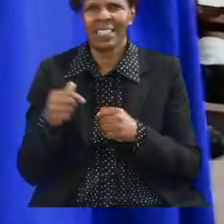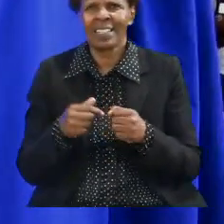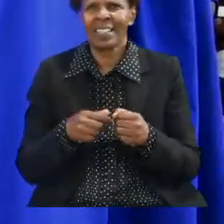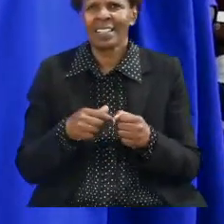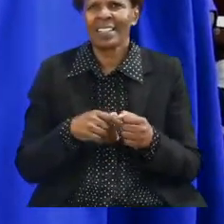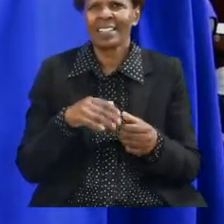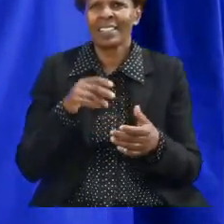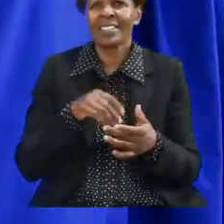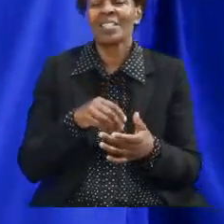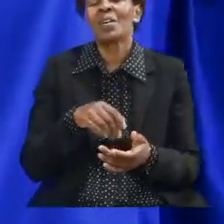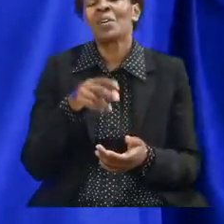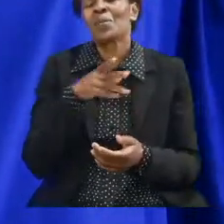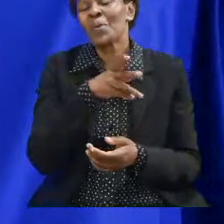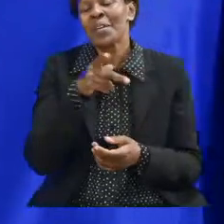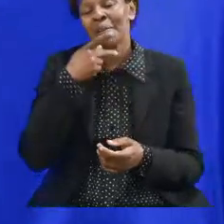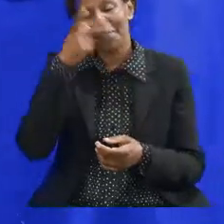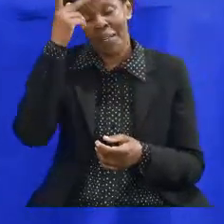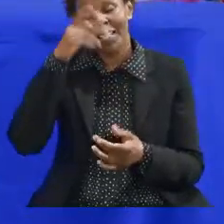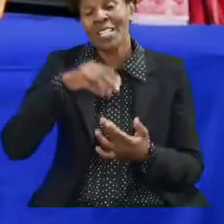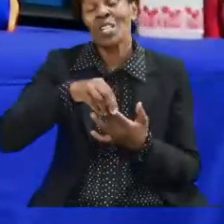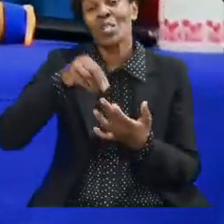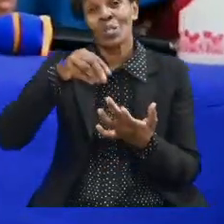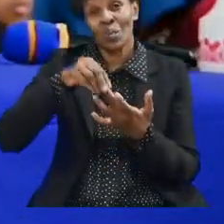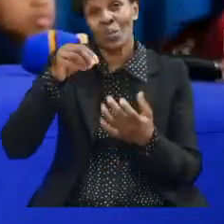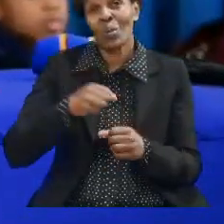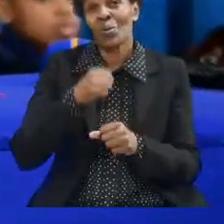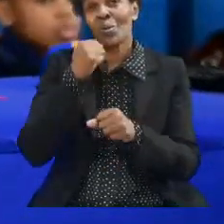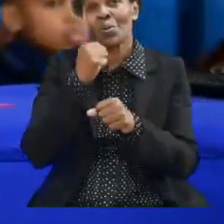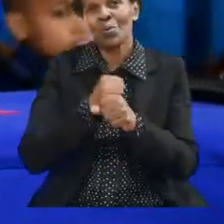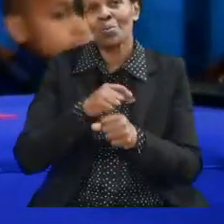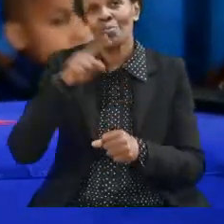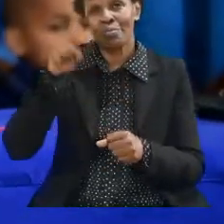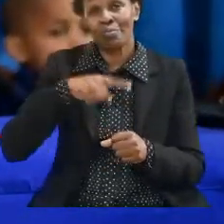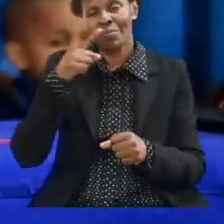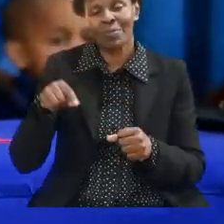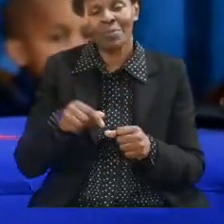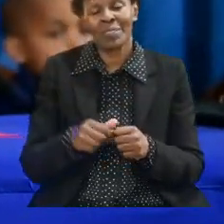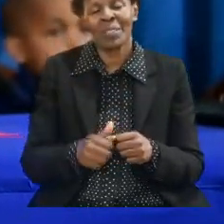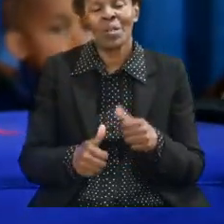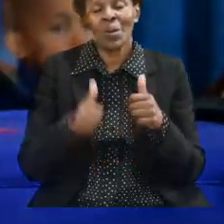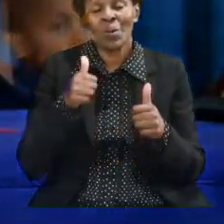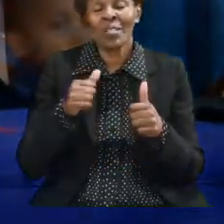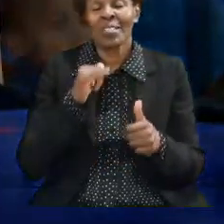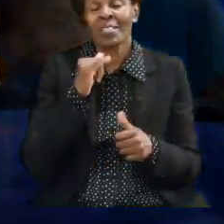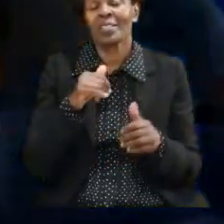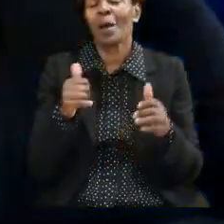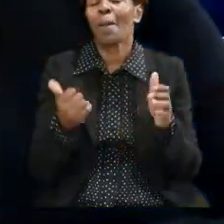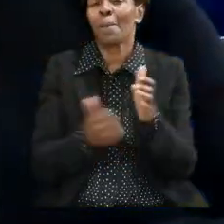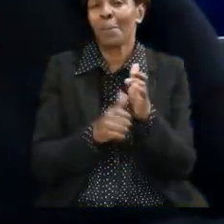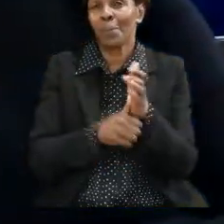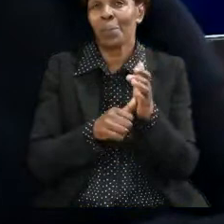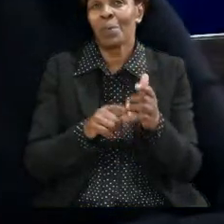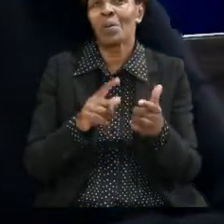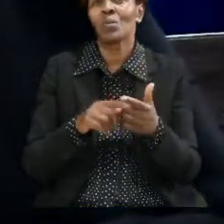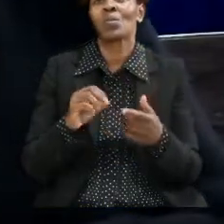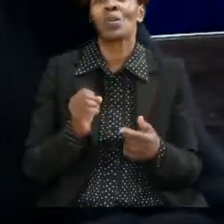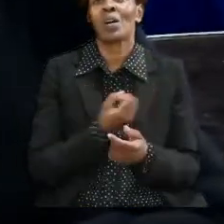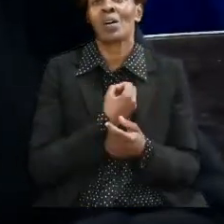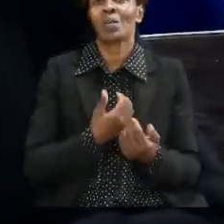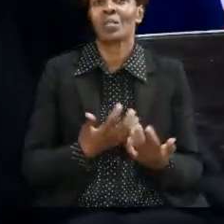ni tuthuraga gwika uru na undu ucio twathura ugatuika thina kuri ciana na ngwenda